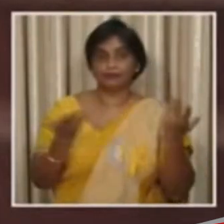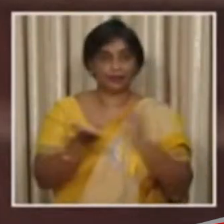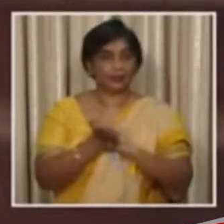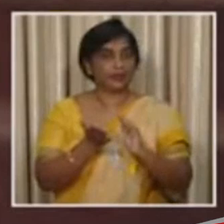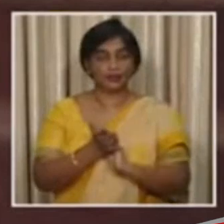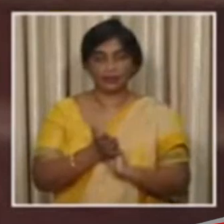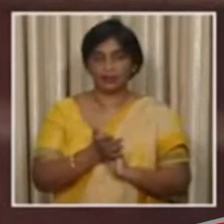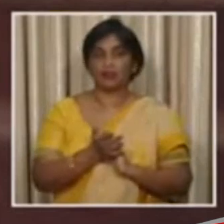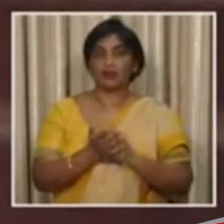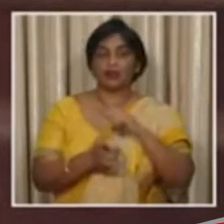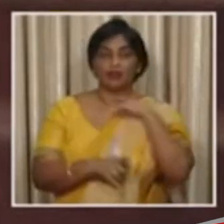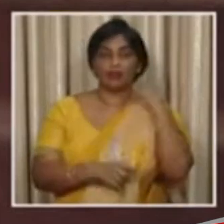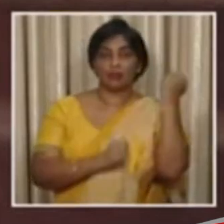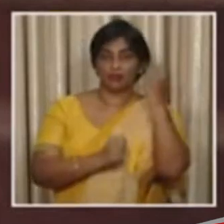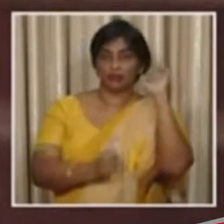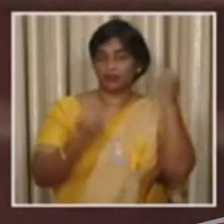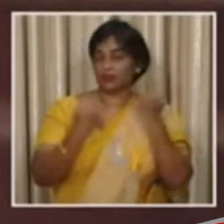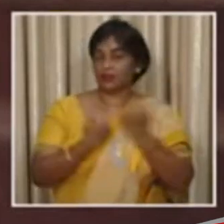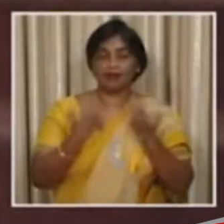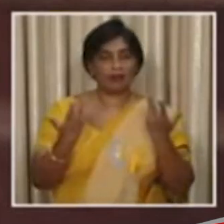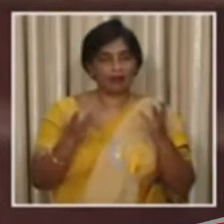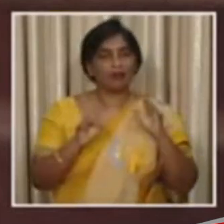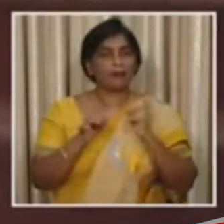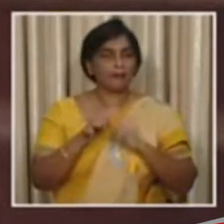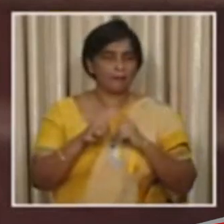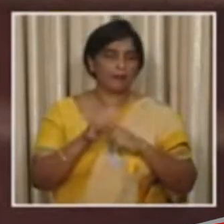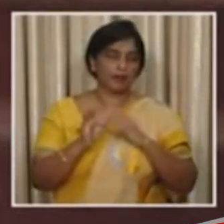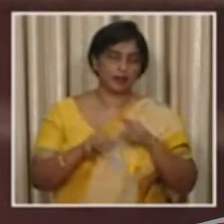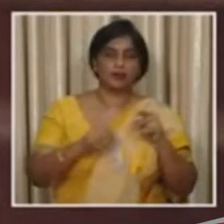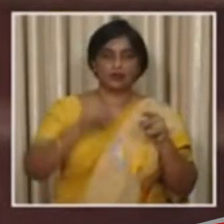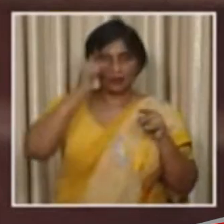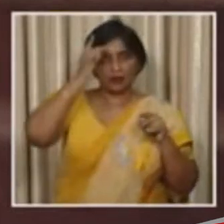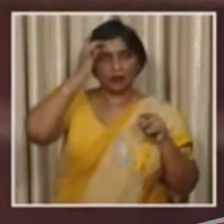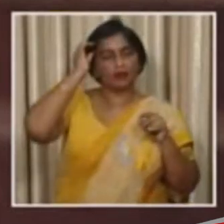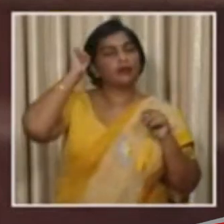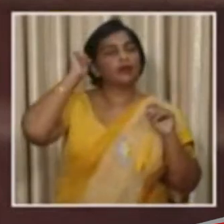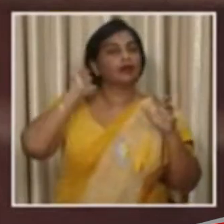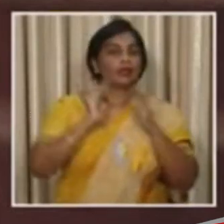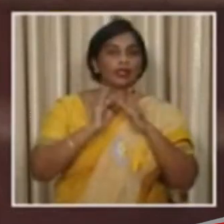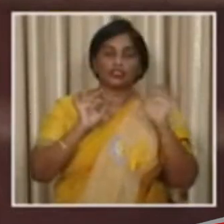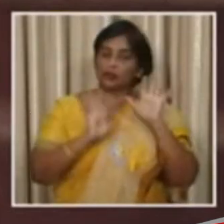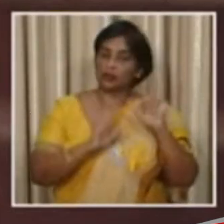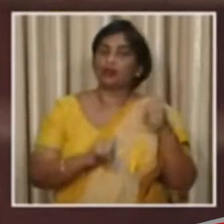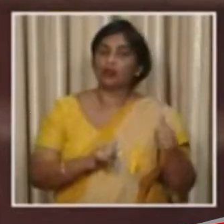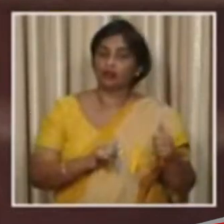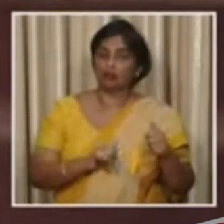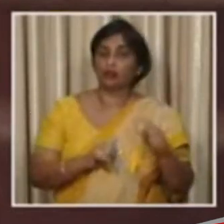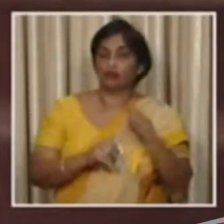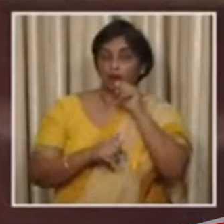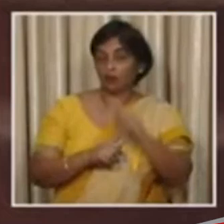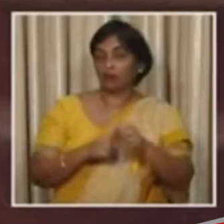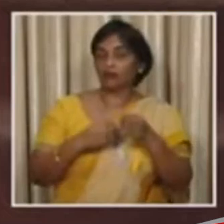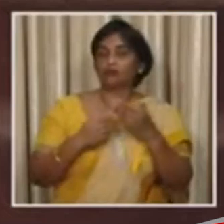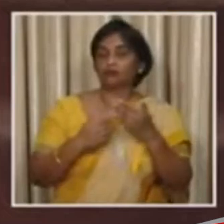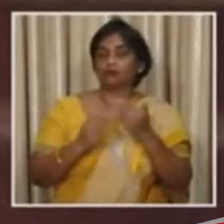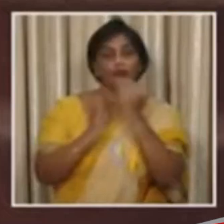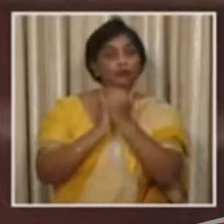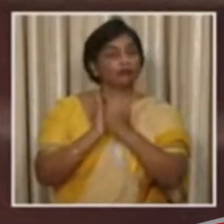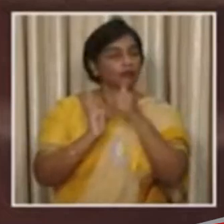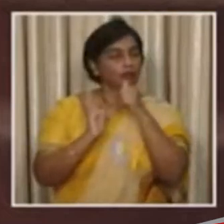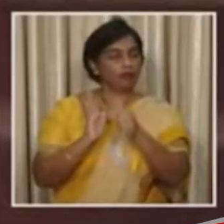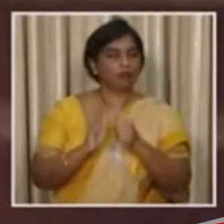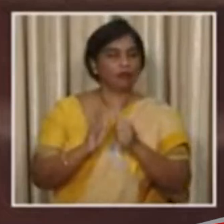එයා ඇම්බියුලන්ස් එකක් නැහැ ලංකාවේ. ඒ වගේ ප්‍රශ්න තවම තියෙනවා. ඒ නිසා ඉන්ෂුරන්ස් එක තියෙන කොහොඳ. හැබැයි ඒක ඔප්ෂනල් වෙන්න ඕනේ. ඒක කම්පල්සරි වෙන්න